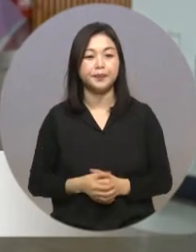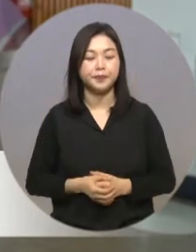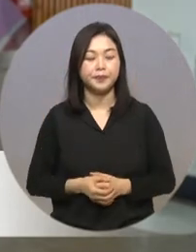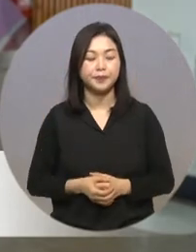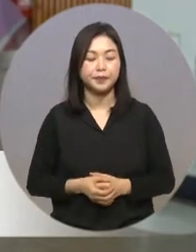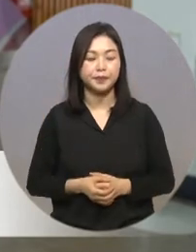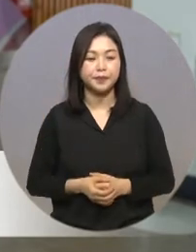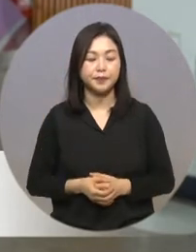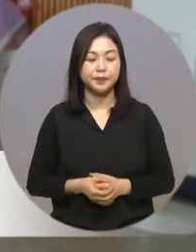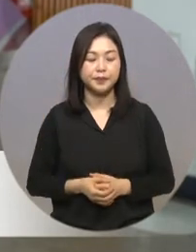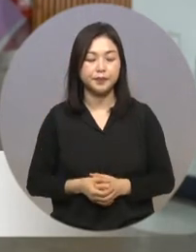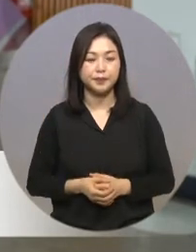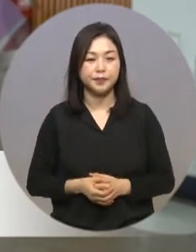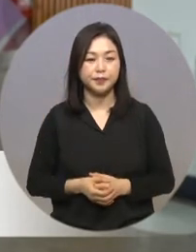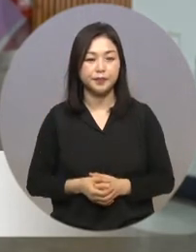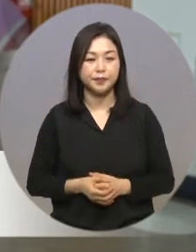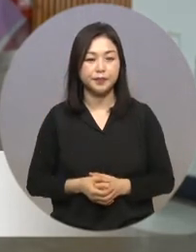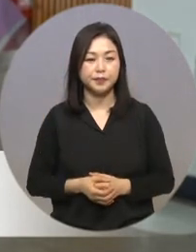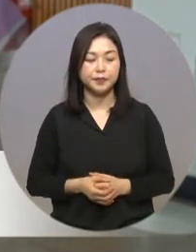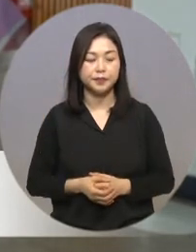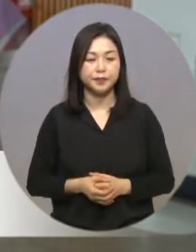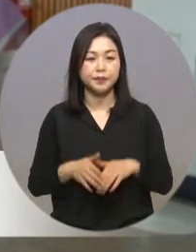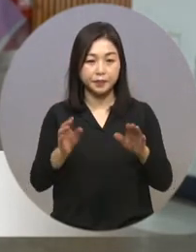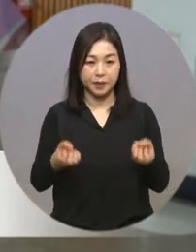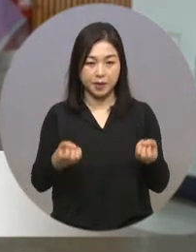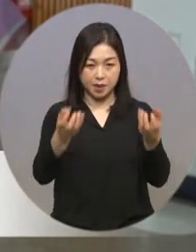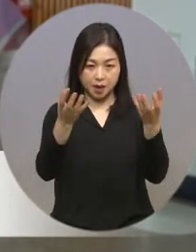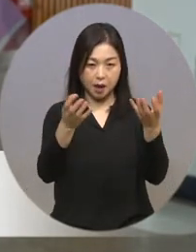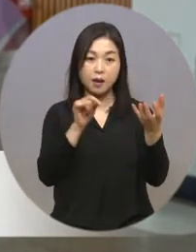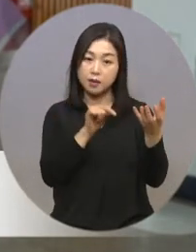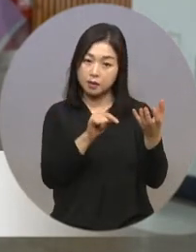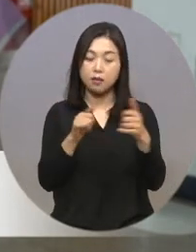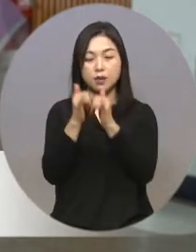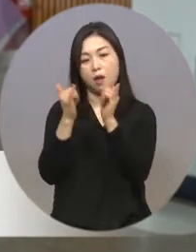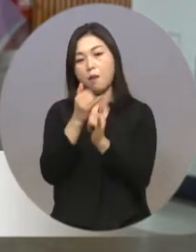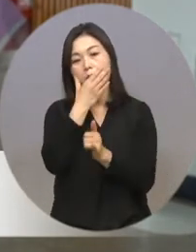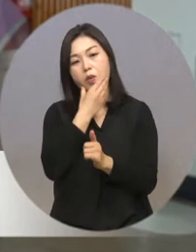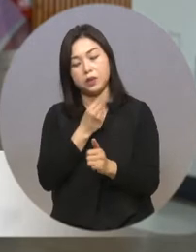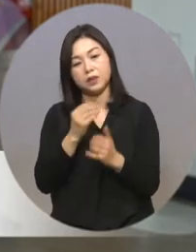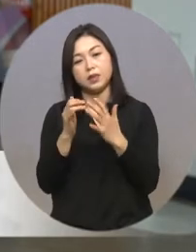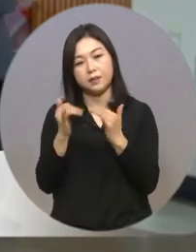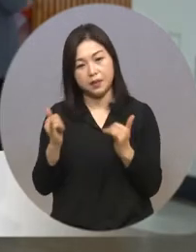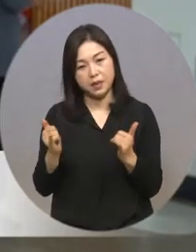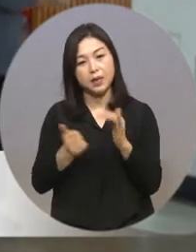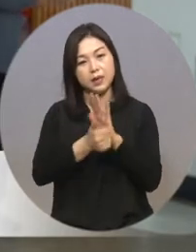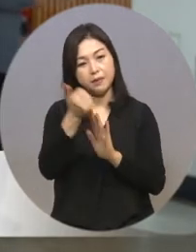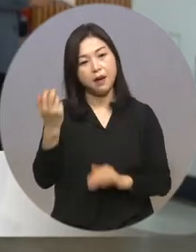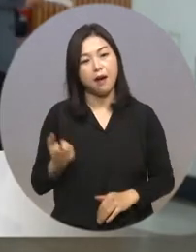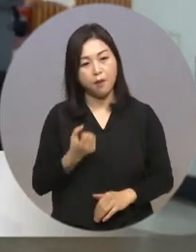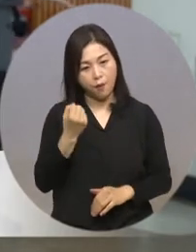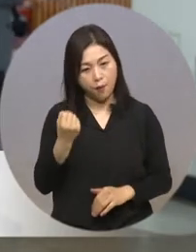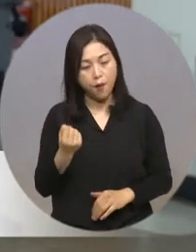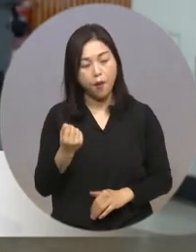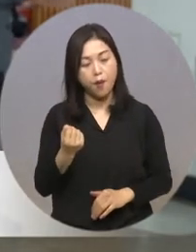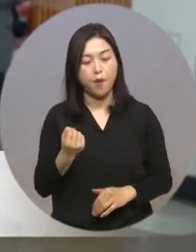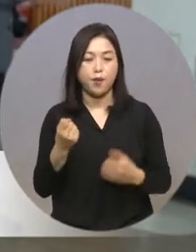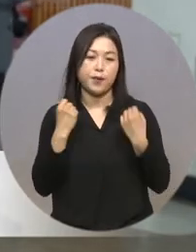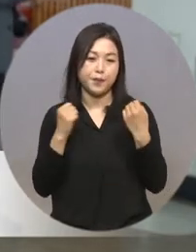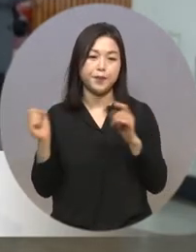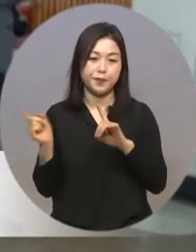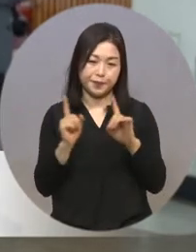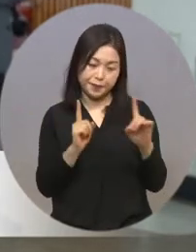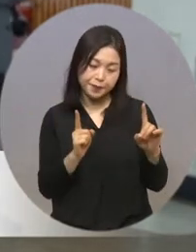이번 대회를, 이 대회를 통해서 우리 사회복지사들이 희망을 갖고